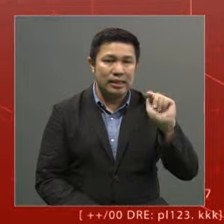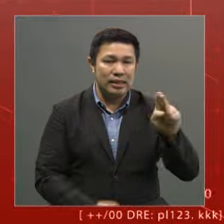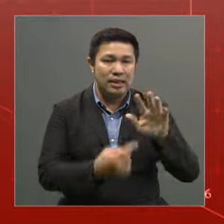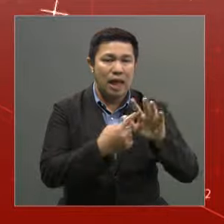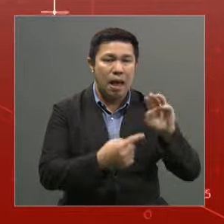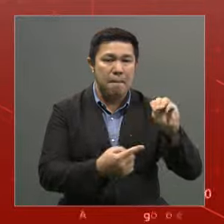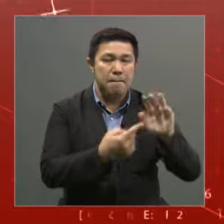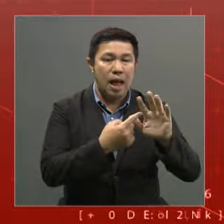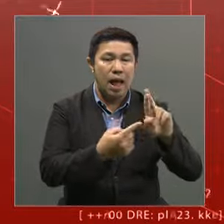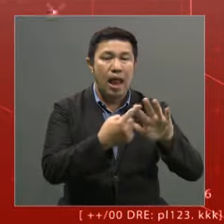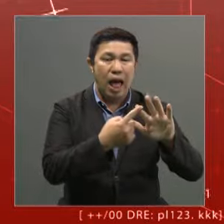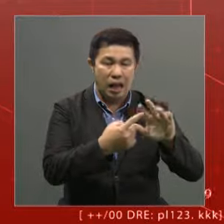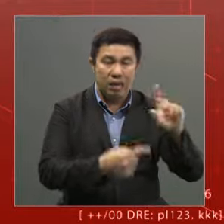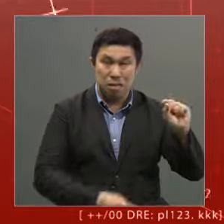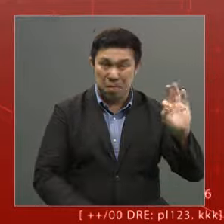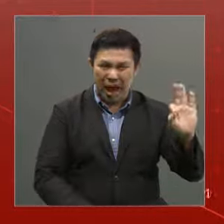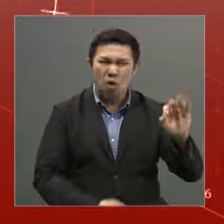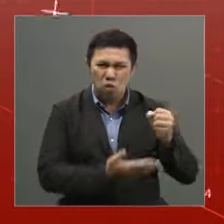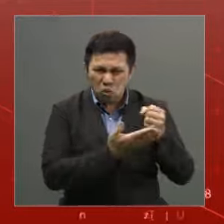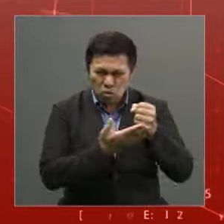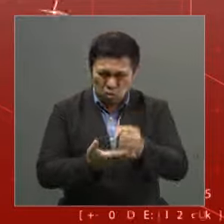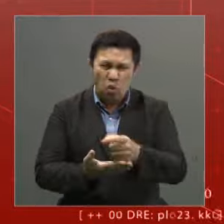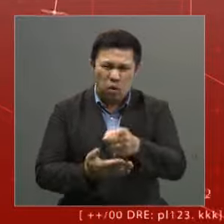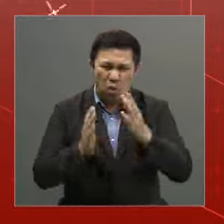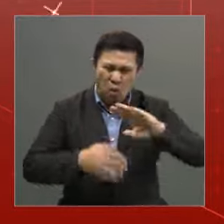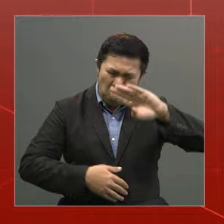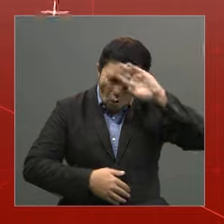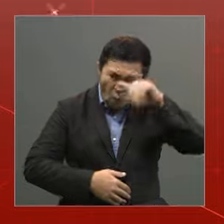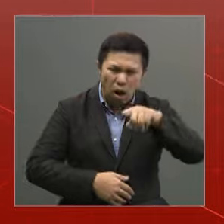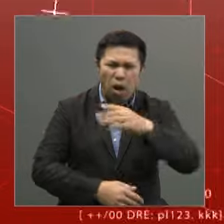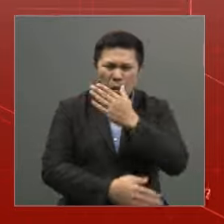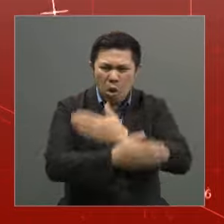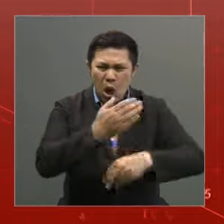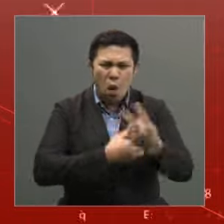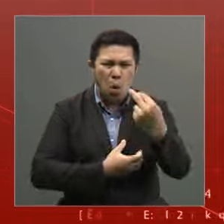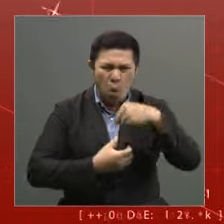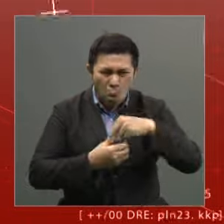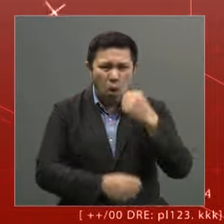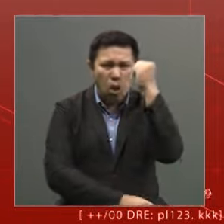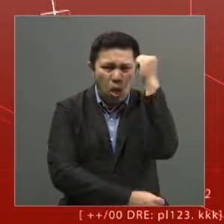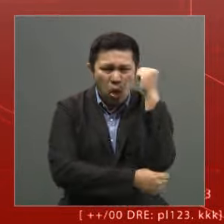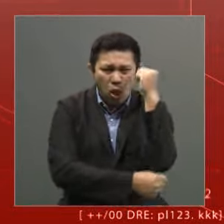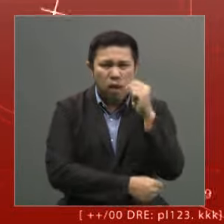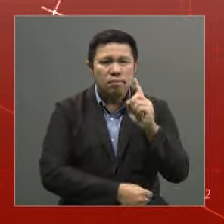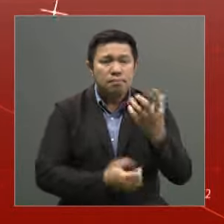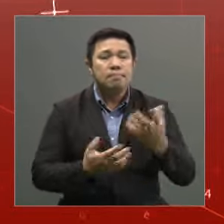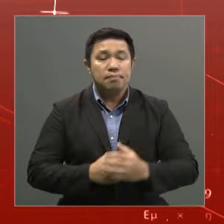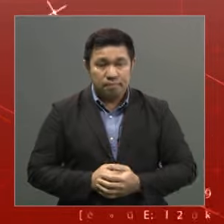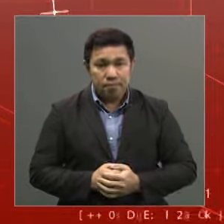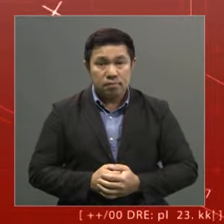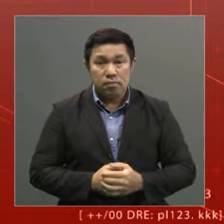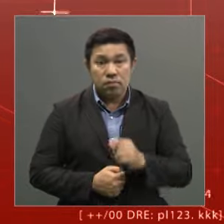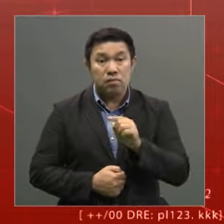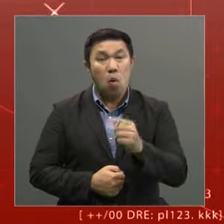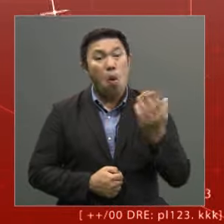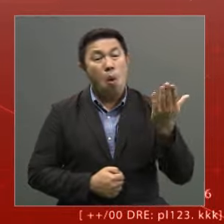ากับทีมข่าวบอกว่าขอให้ไปช่วยเหลือผู้ป่วยเป็นผู้พิการซ้ำซ้อนแล้วฐานะยากจนเขาไม่สามารถที่จะช่วยเหลือตัวเองได้นะครับประเด็นคือก่อนหน้